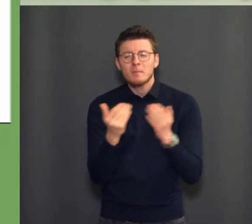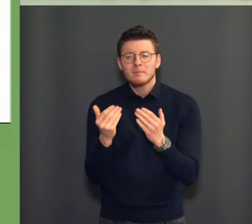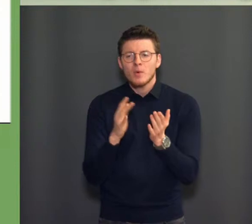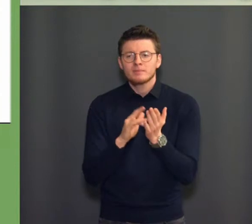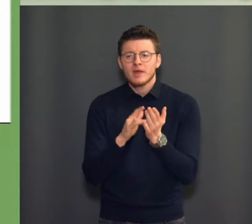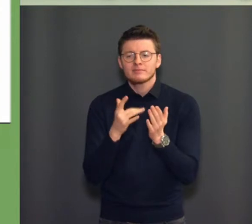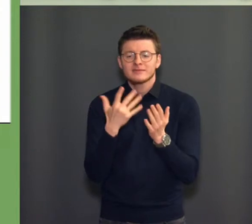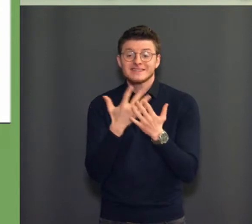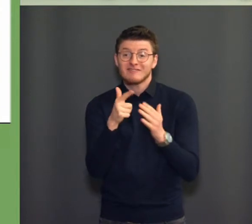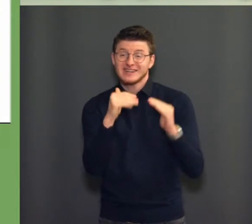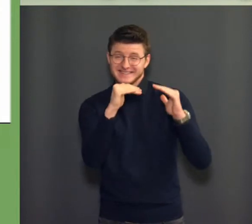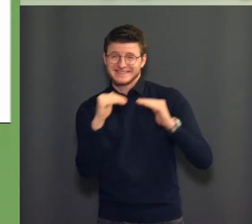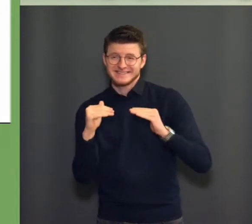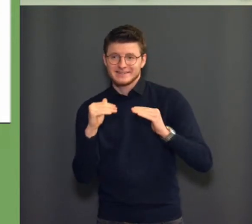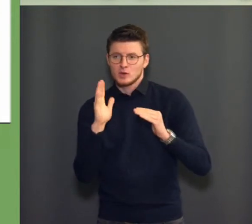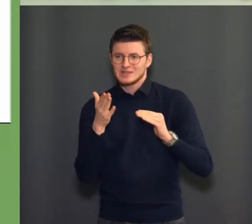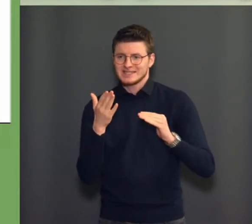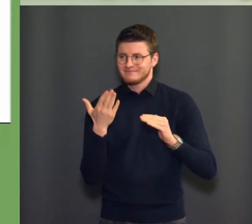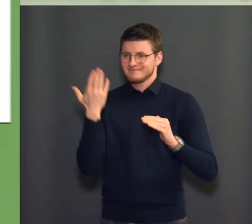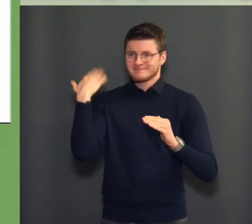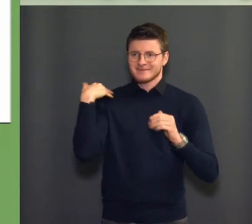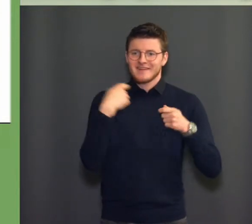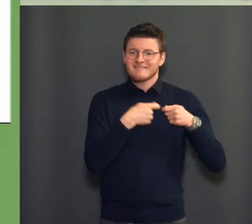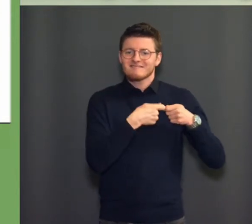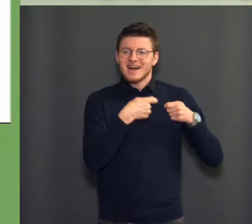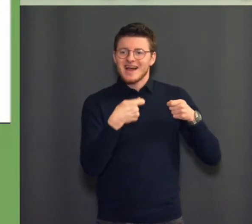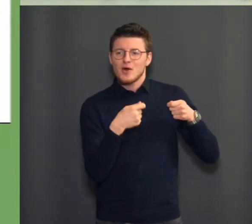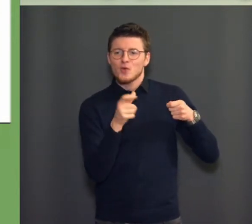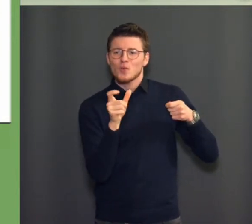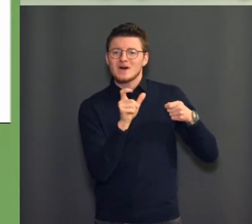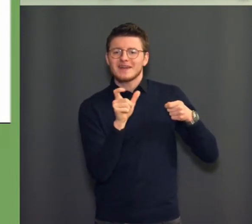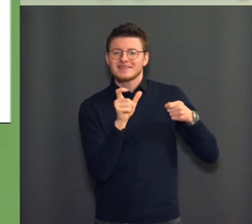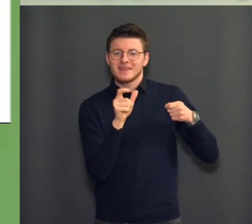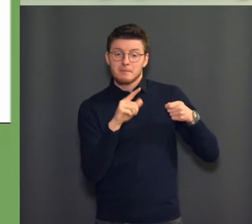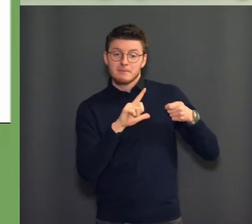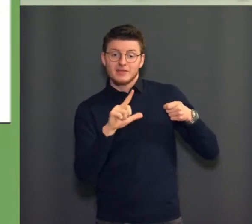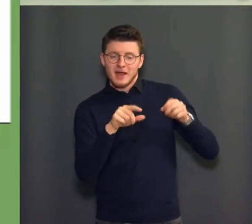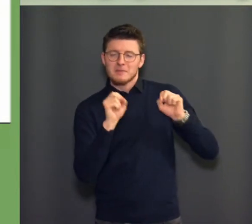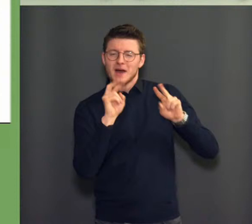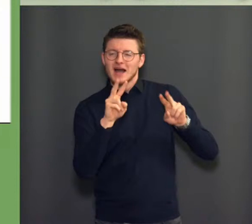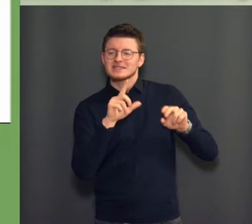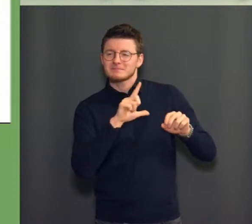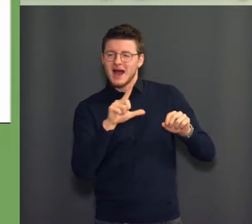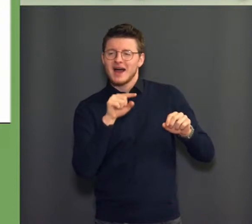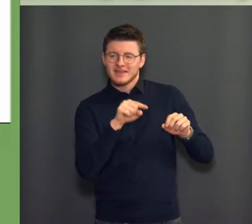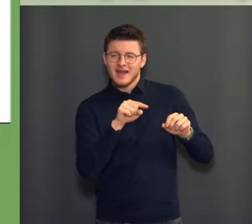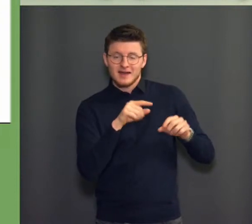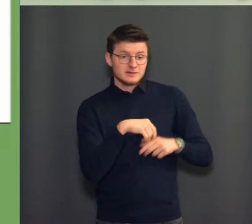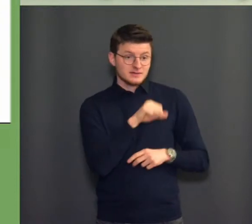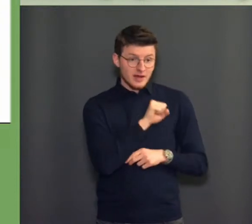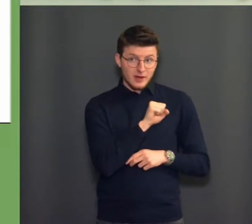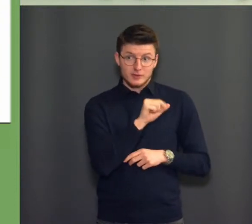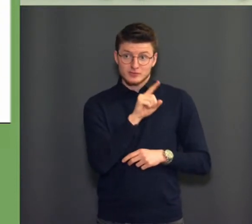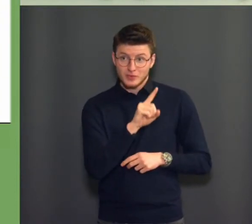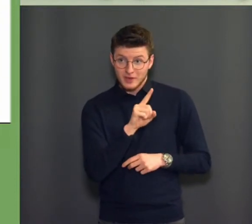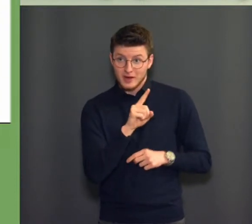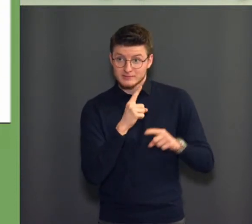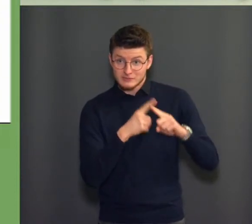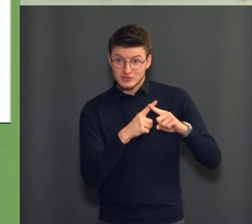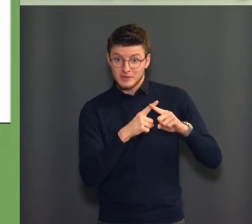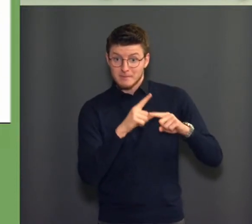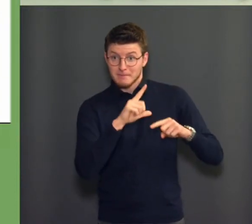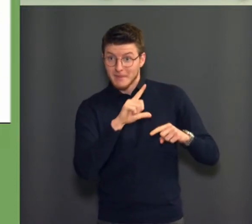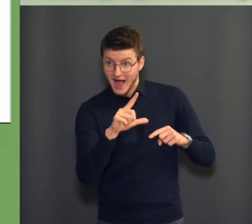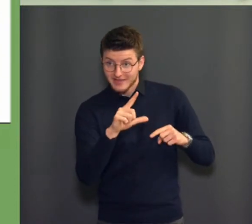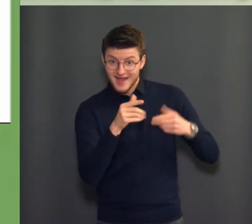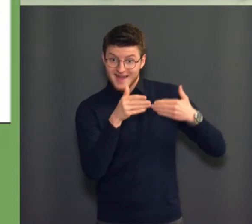verlengd weekendeffect. We hebben behalve een zaterdag en een zondag ook een paasmaandag gehad. Dat zijn